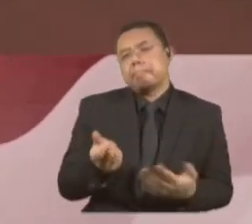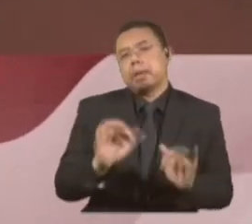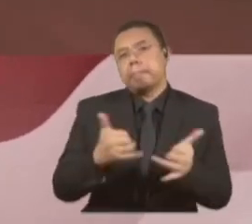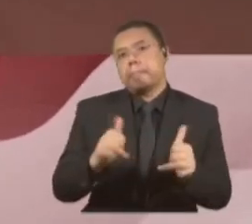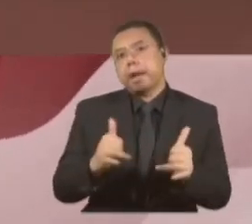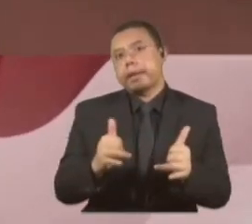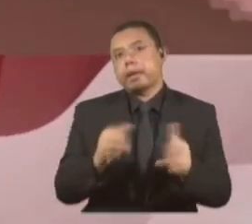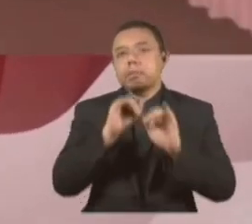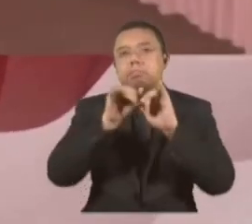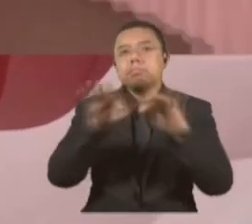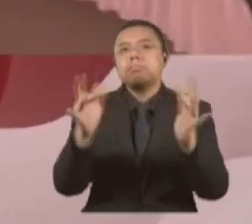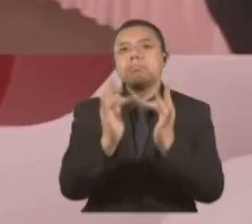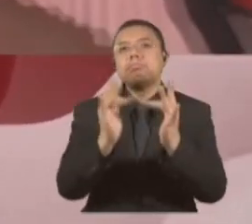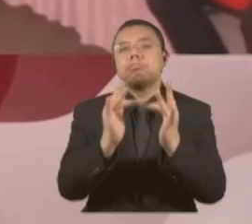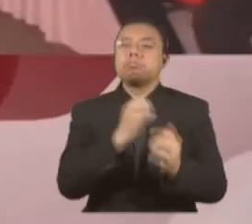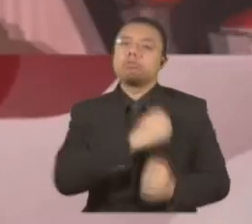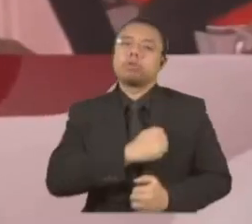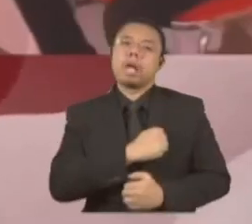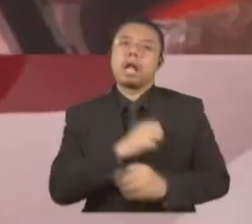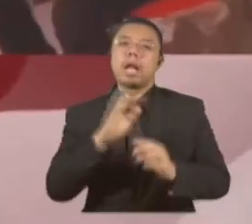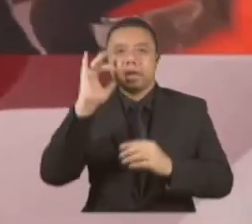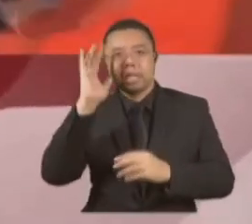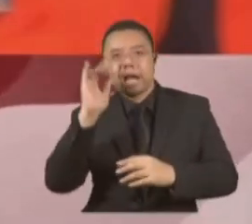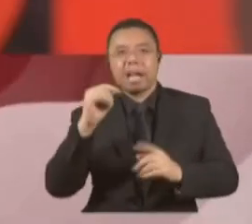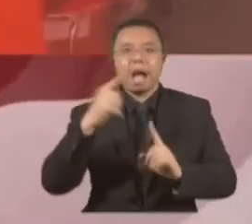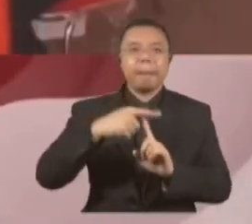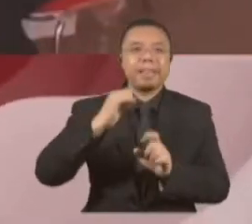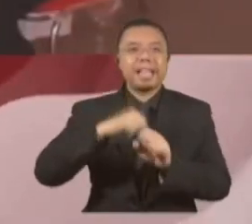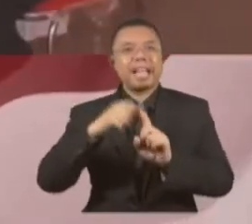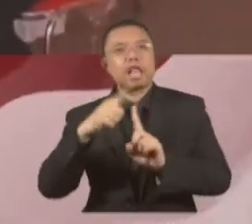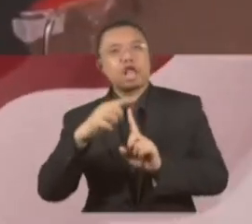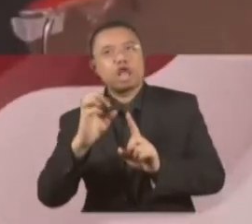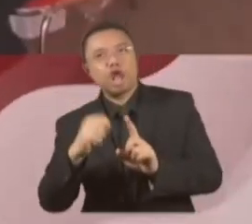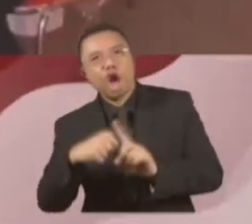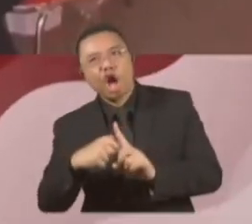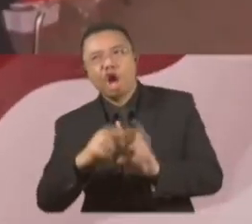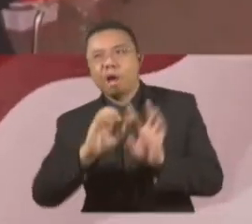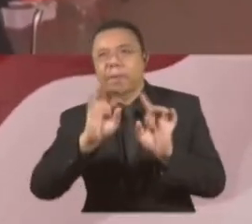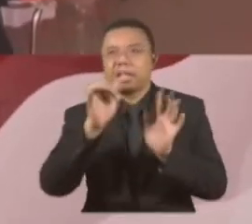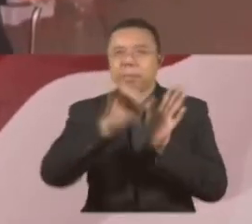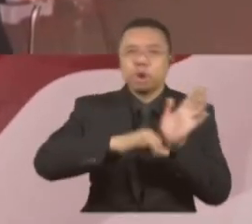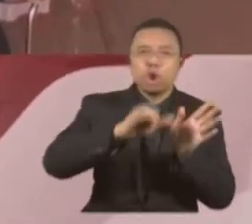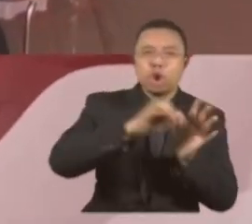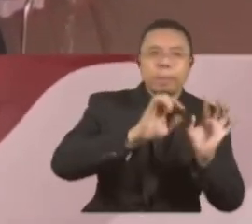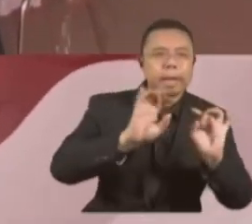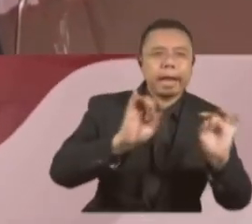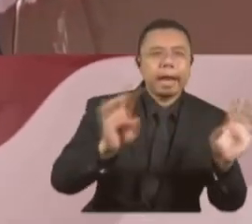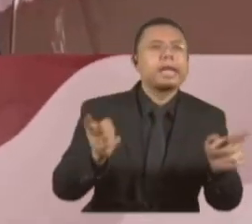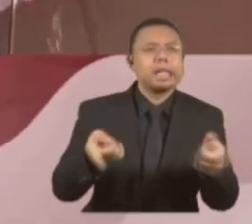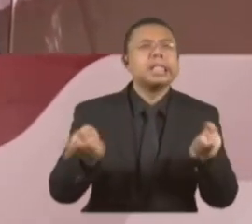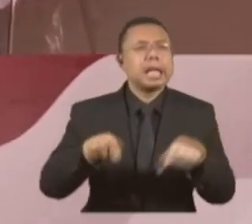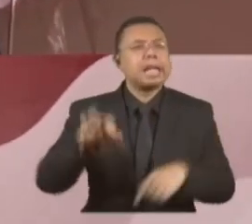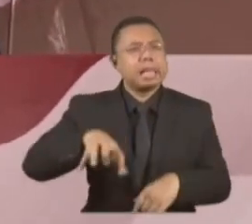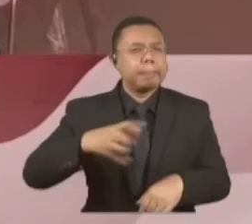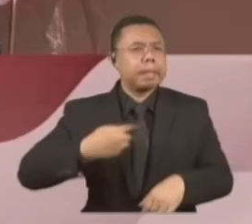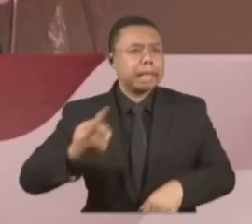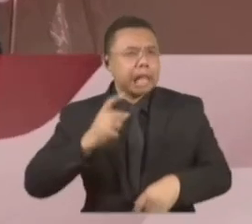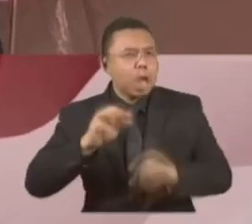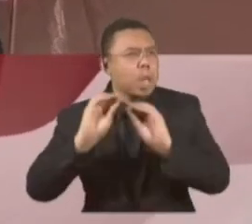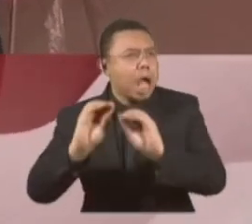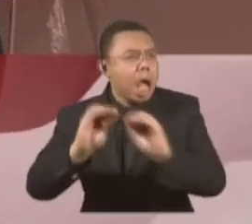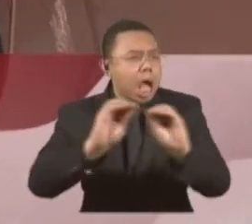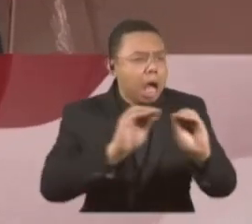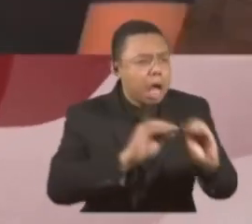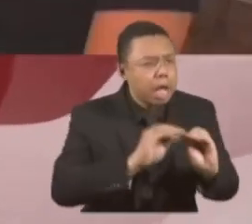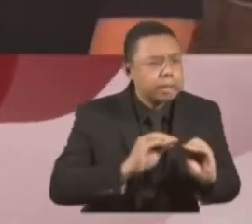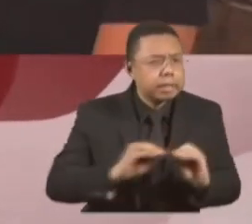bermain sosial media dari Instagram, TikTok, YouTube, dan platform yang lain. Dan itu menjadi wadah kita untuk